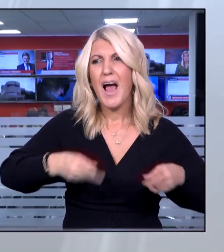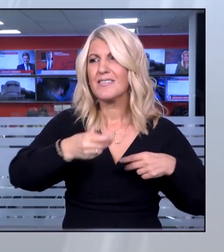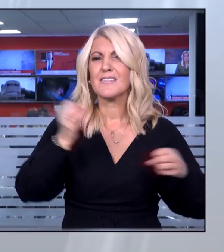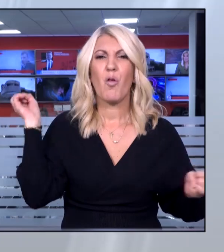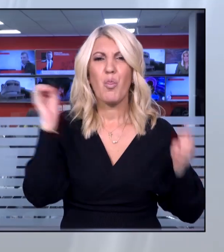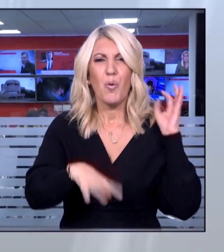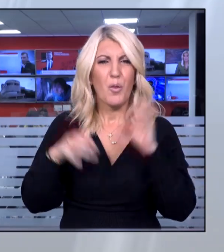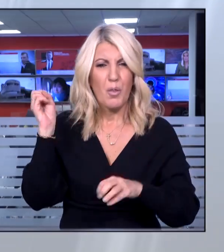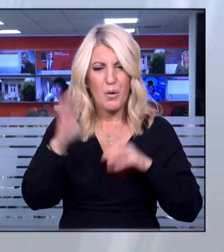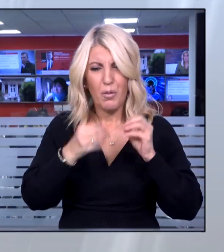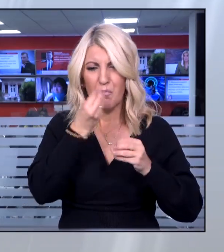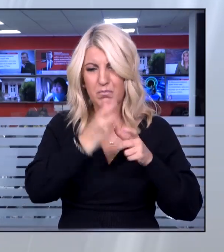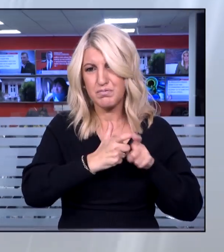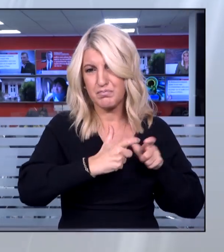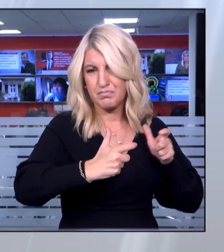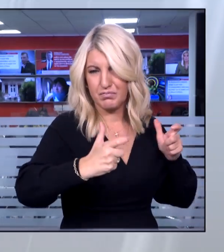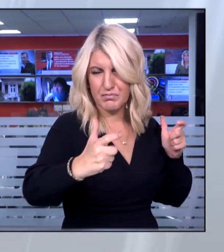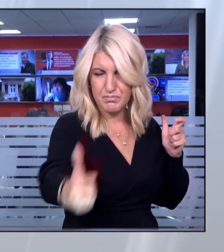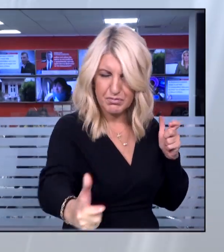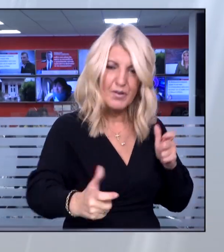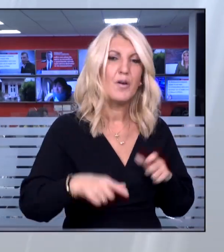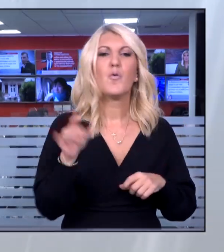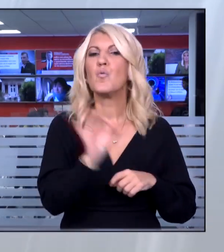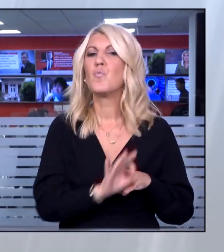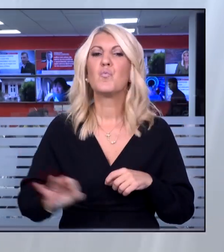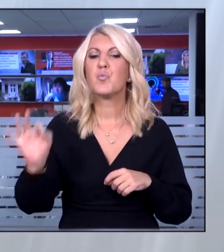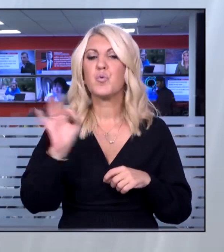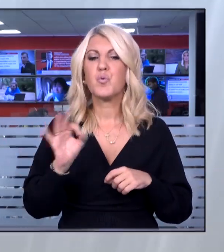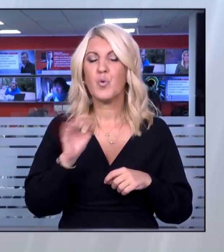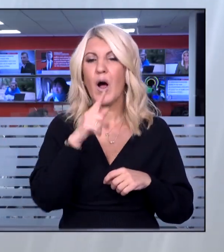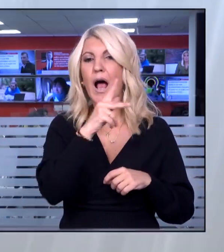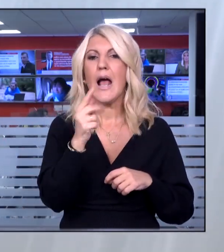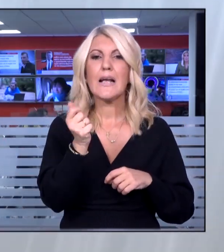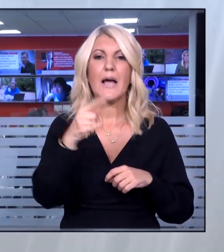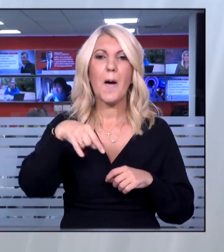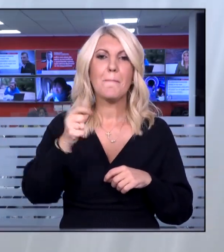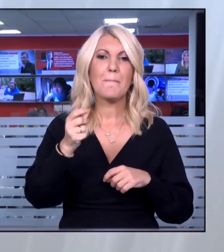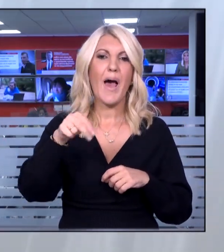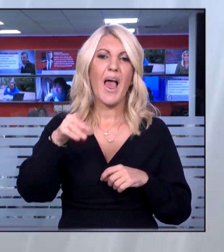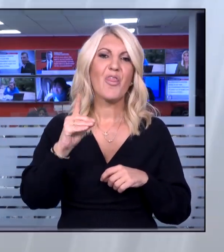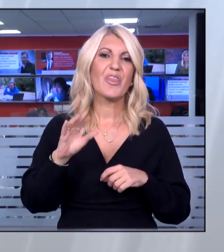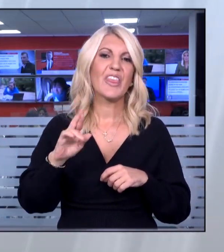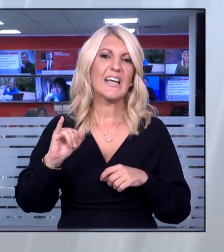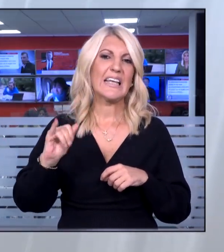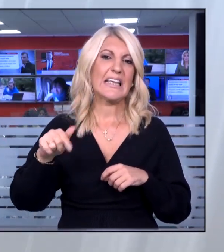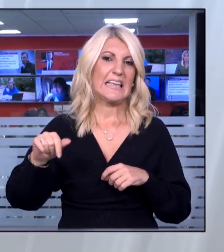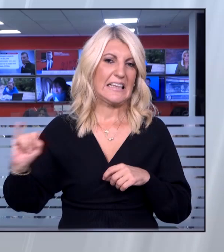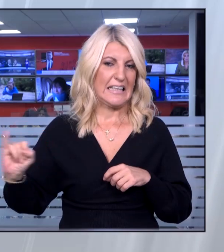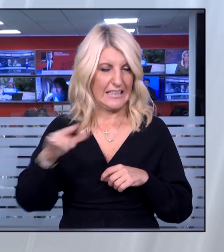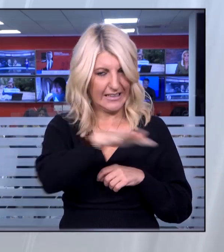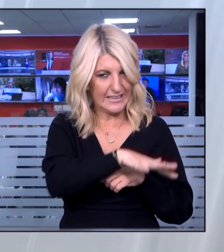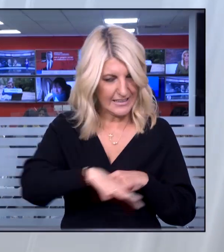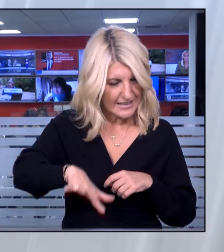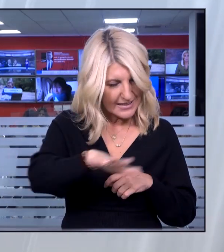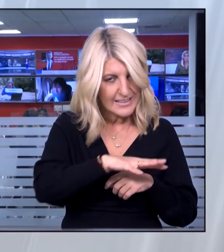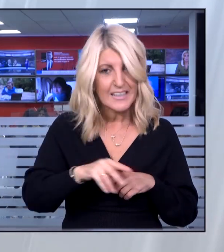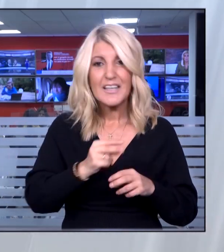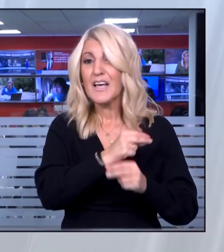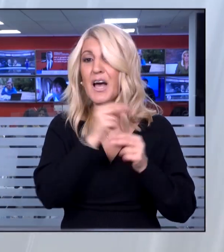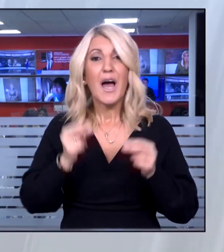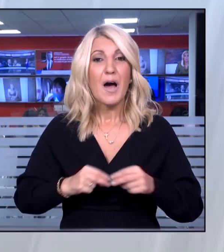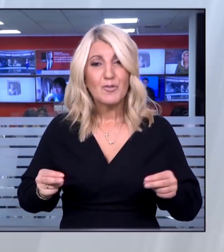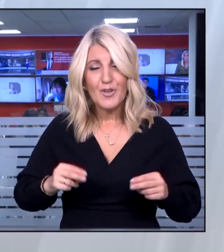Ακολούθησε το τραπέζι του γάμου σε κτήμα στο Καπανδρίτη. Η ατμόσφαιρα δεν άργησε να ζεσταθεί. Μετά την